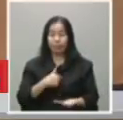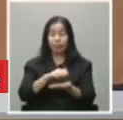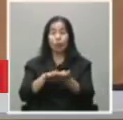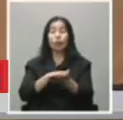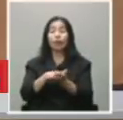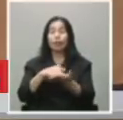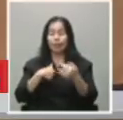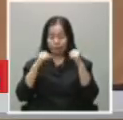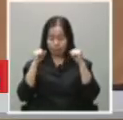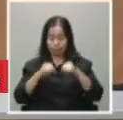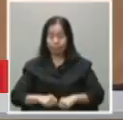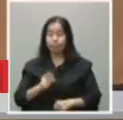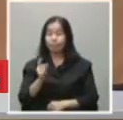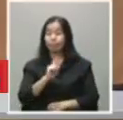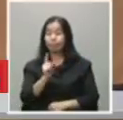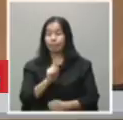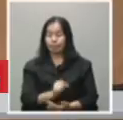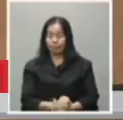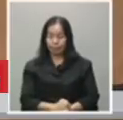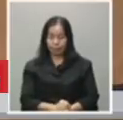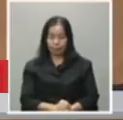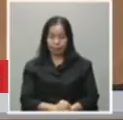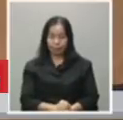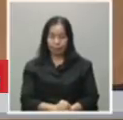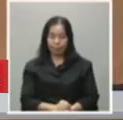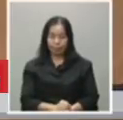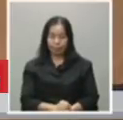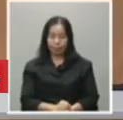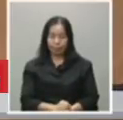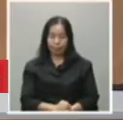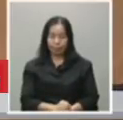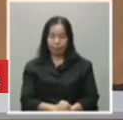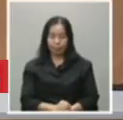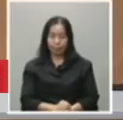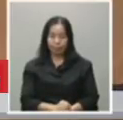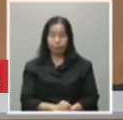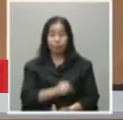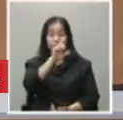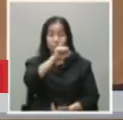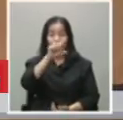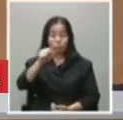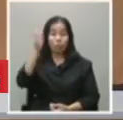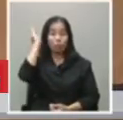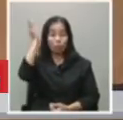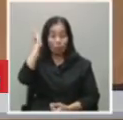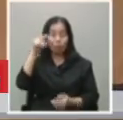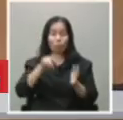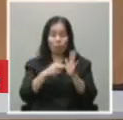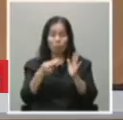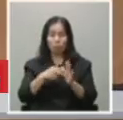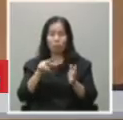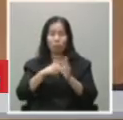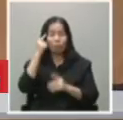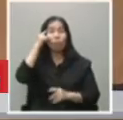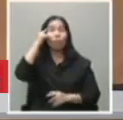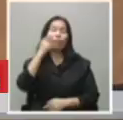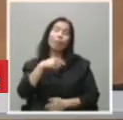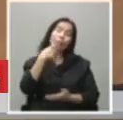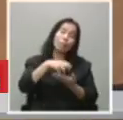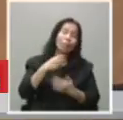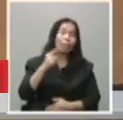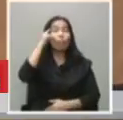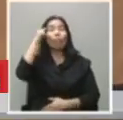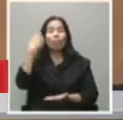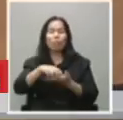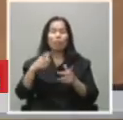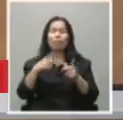นะครับก็ท่านจิรายุท่านก็อภิปรายไม่ไว้วางใจท่านนึกอะไรได้ท่านก็พูดไปก็เรื่อง